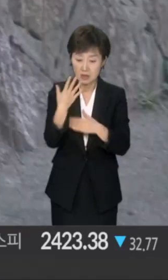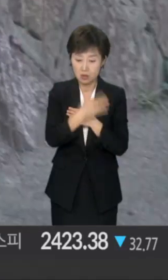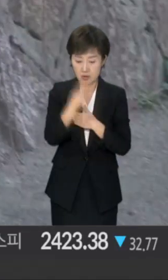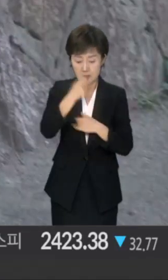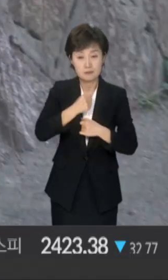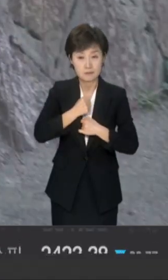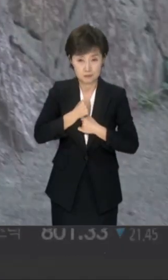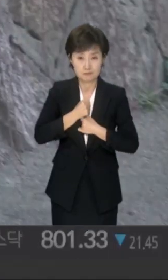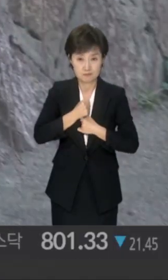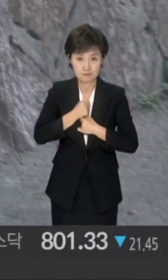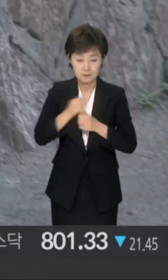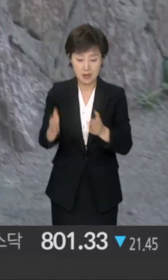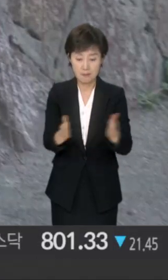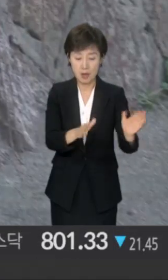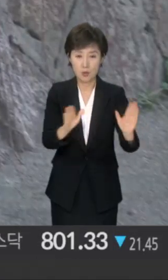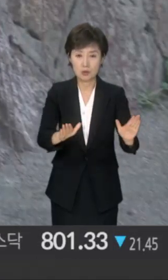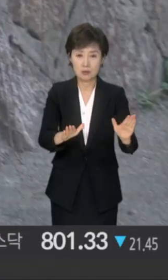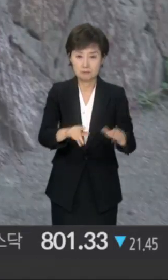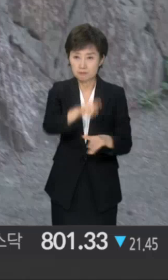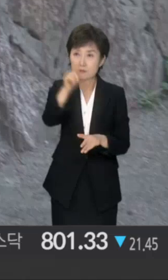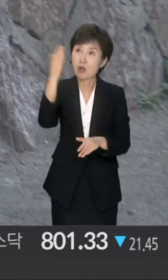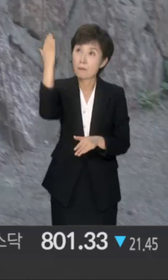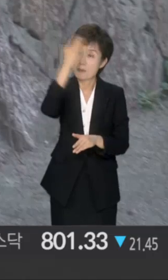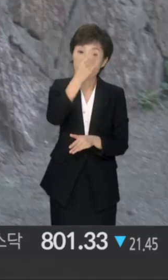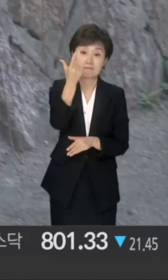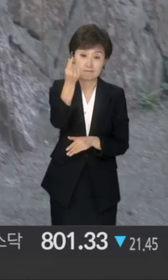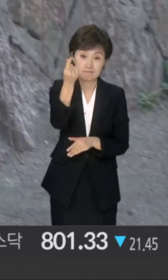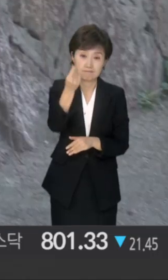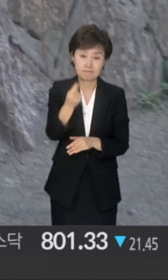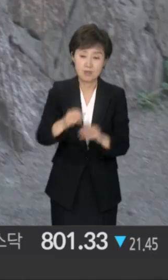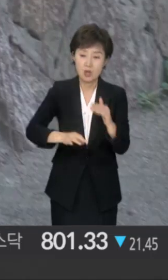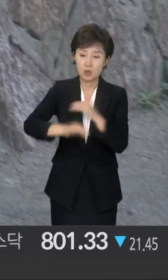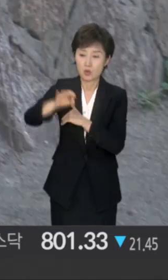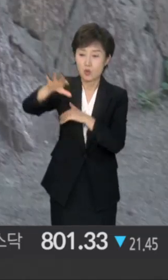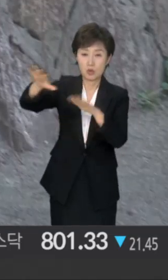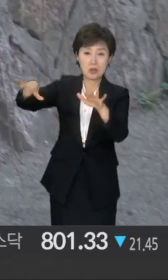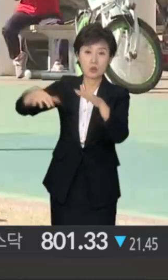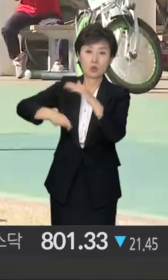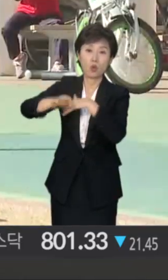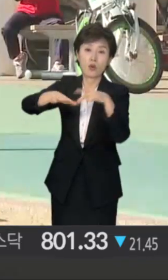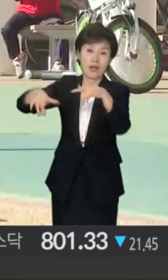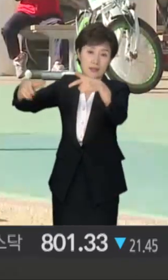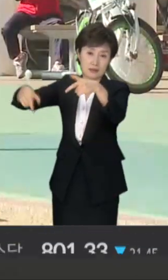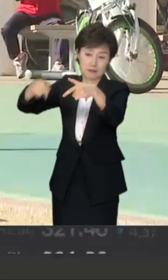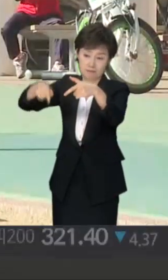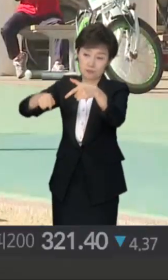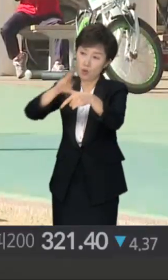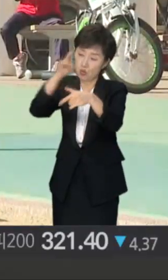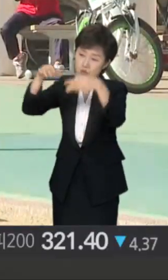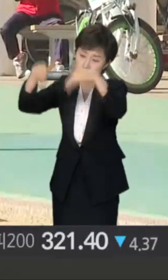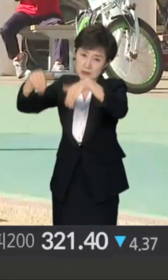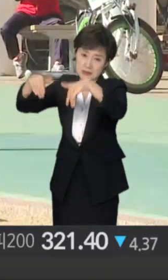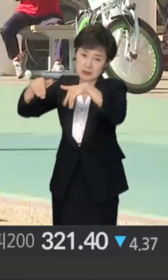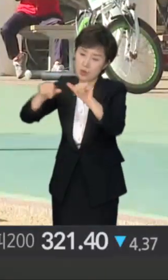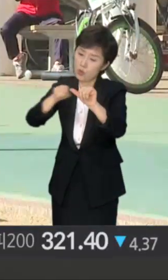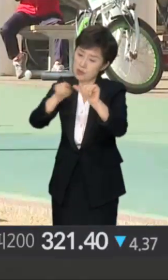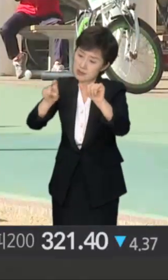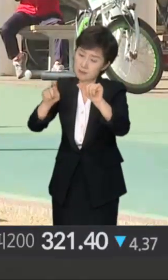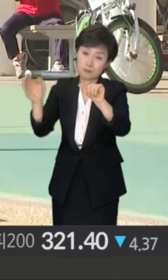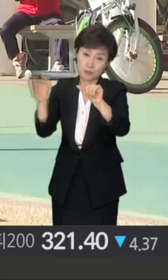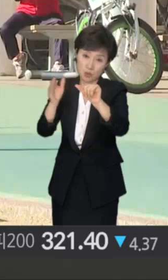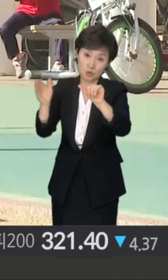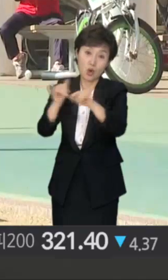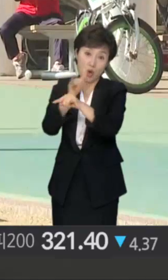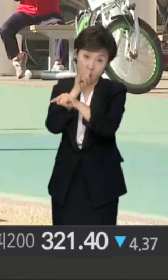해주시기 바랍니다. 오늘 내륙은 맑은 하늘이 함께할 텐데요. 동풍의 영향을 받는 동해안 지역은 오후까지 5에서 10mm의